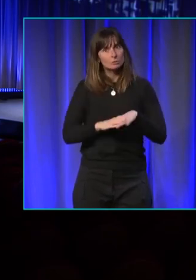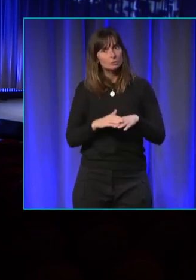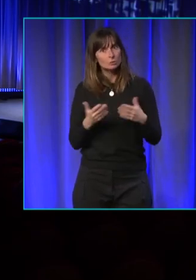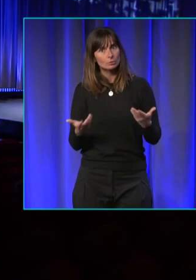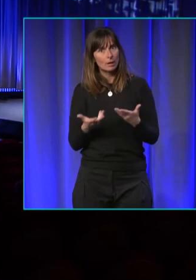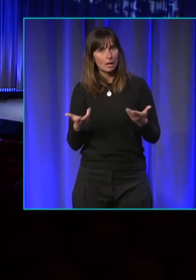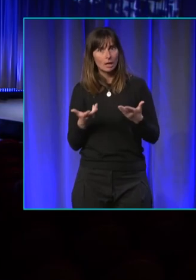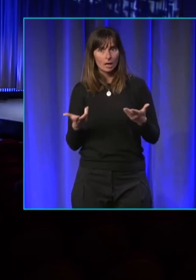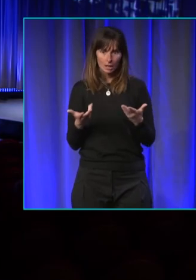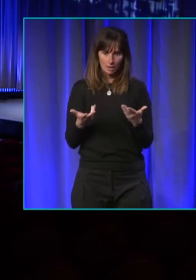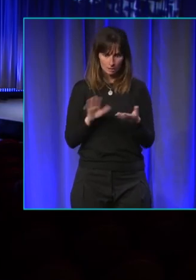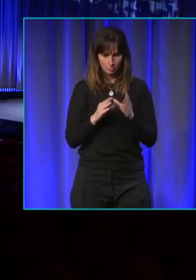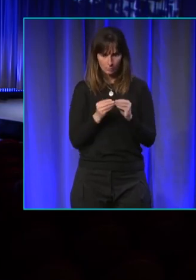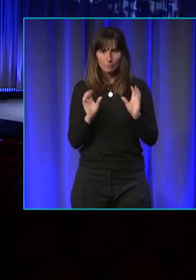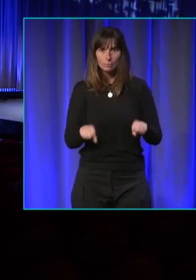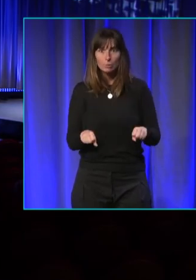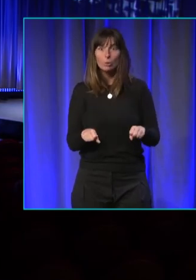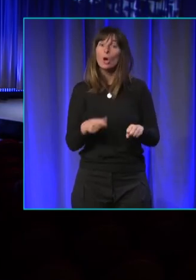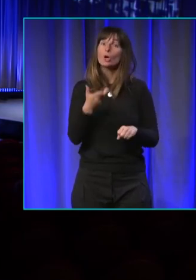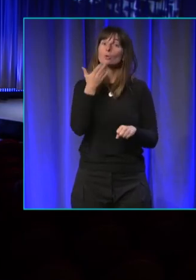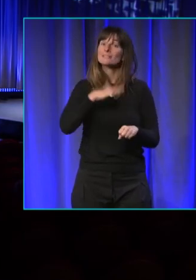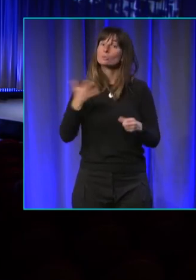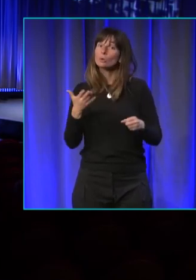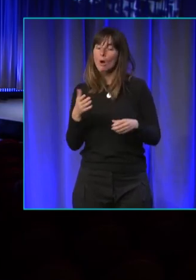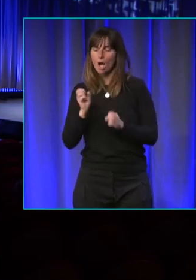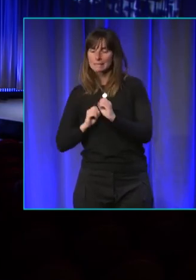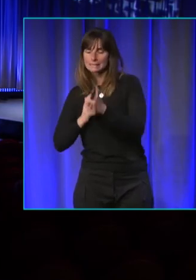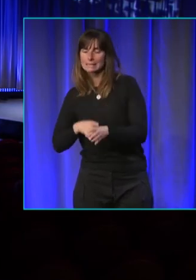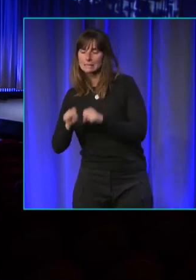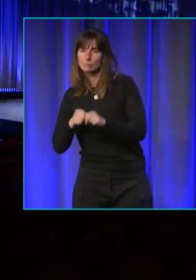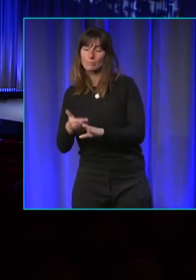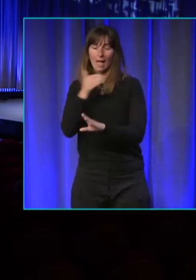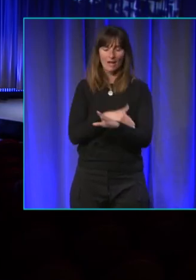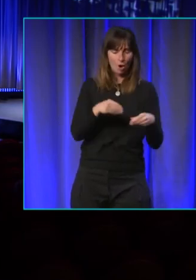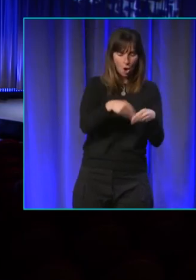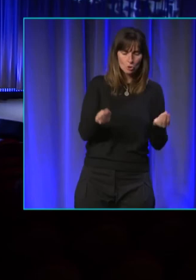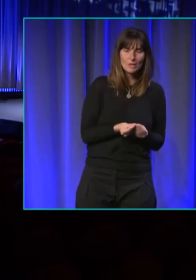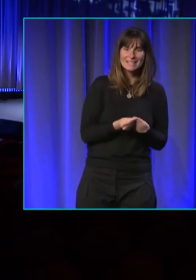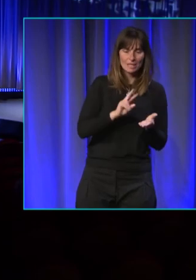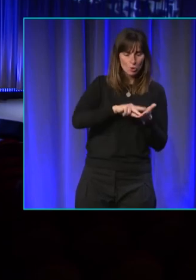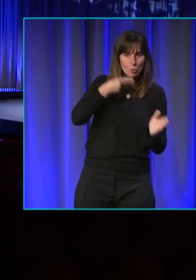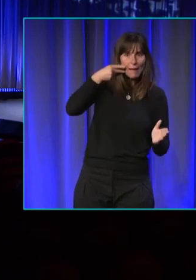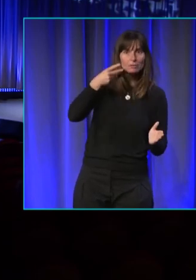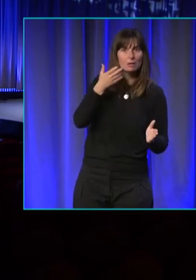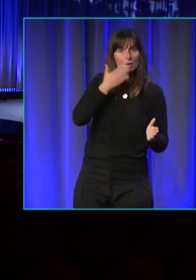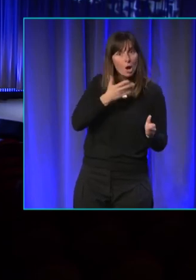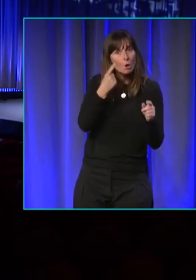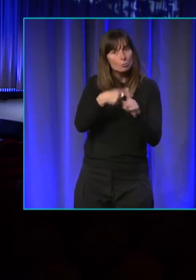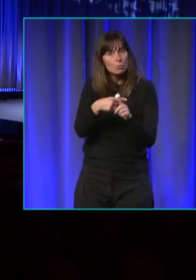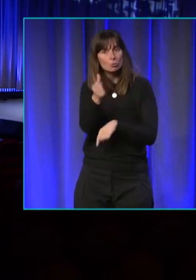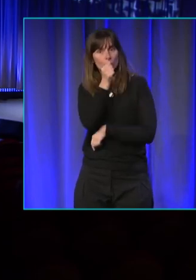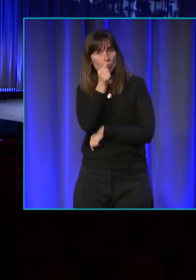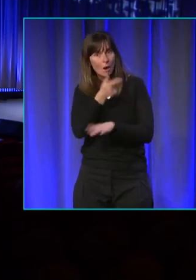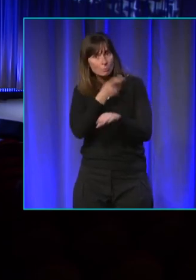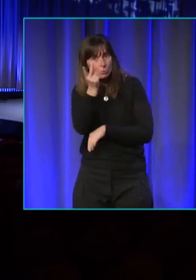que c'est le plat de pâtes des coureurs cyclistes, mais oui, l'hydratation, mais voilà, pour pouvoir